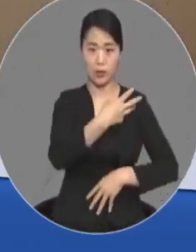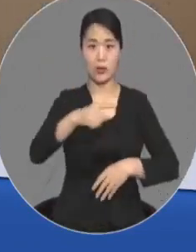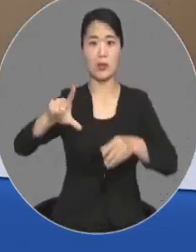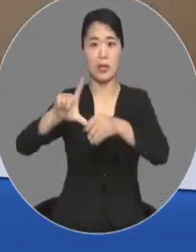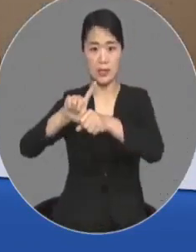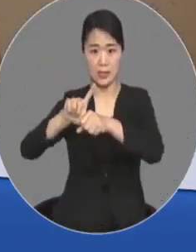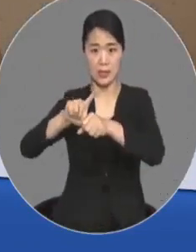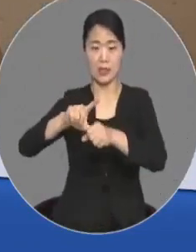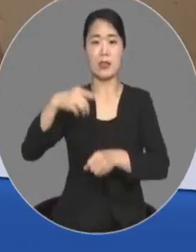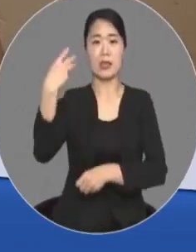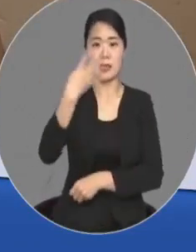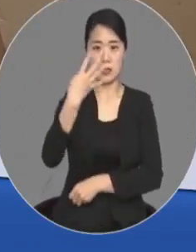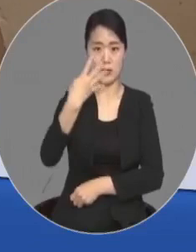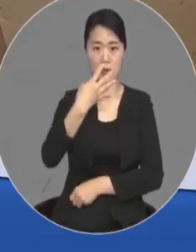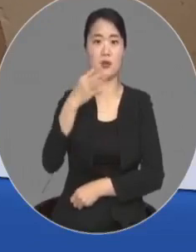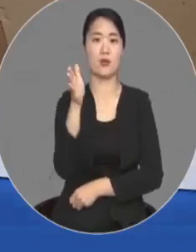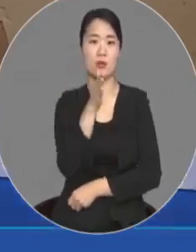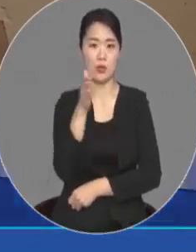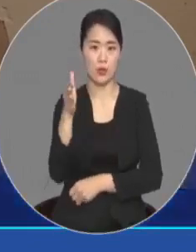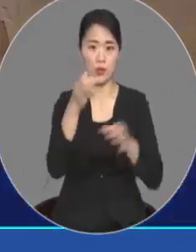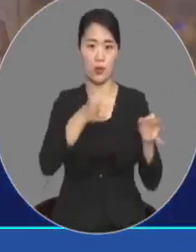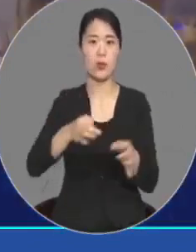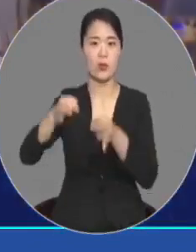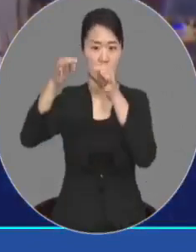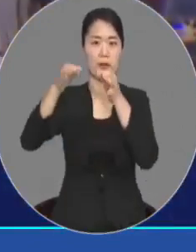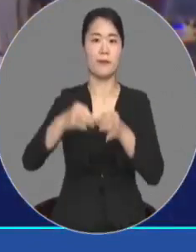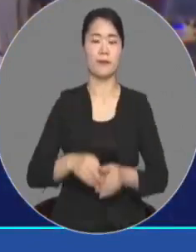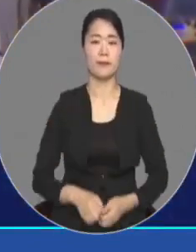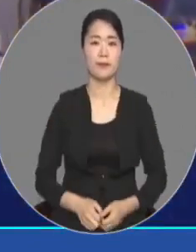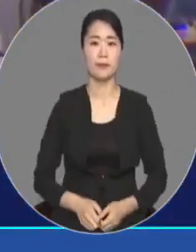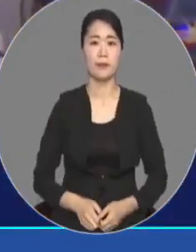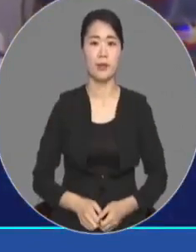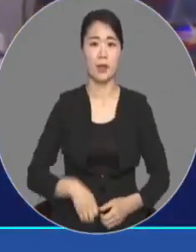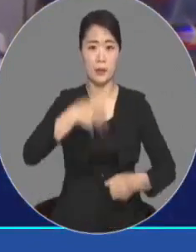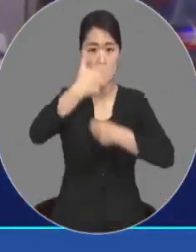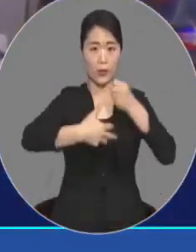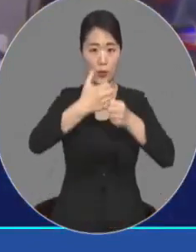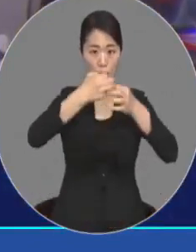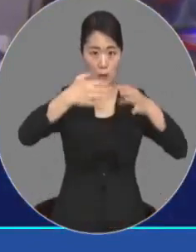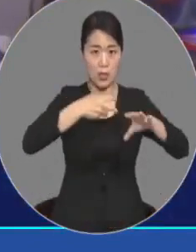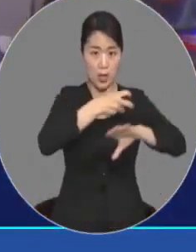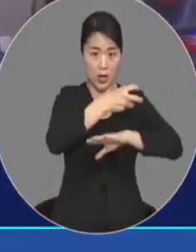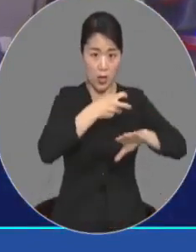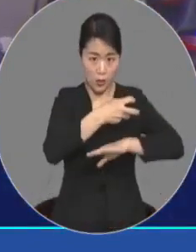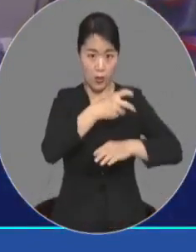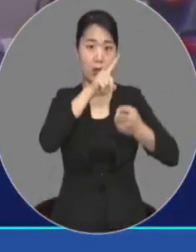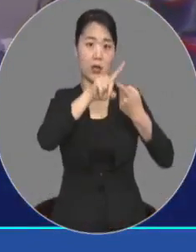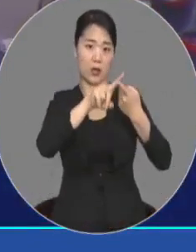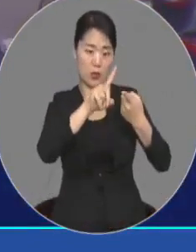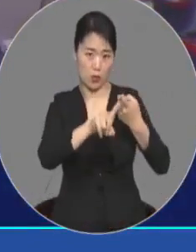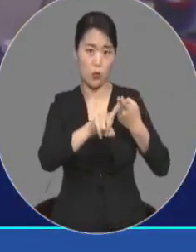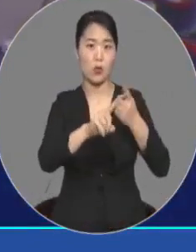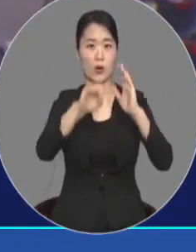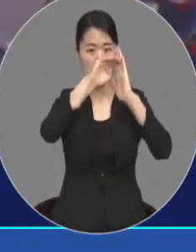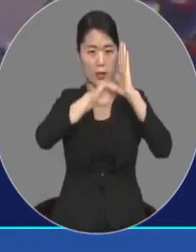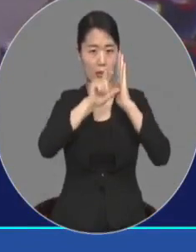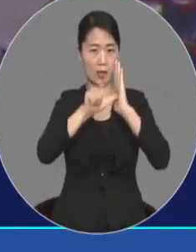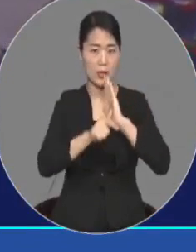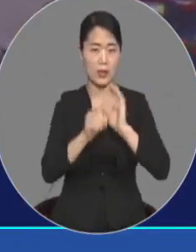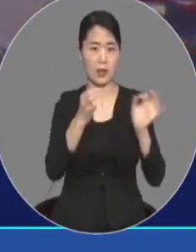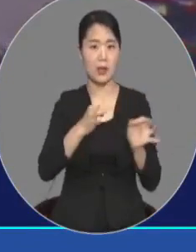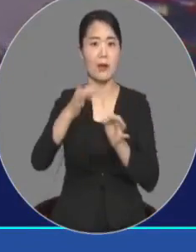오릅니다 이런 가운데 8년째 동결됐던 울산의 시내버스 요금도 하반기 인상될 전망입니다